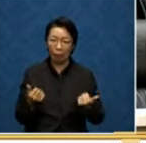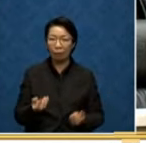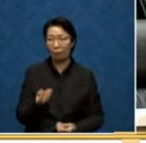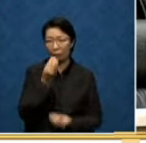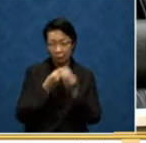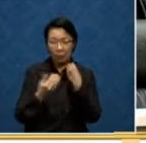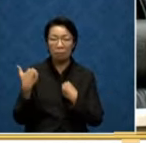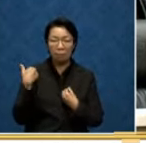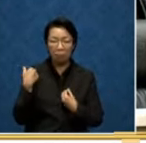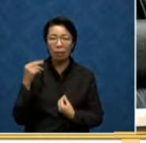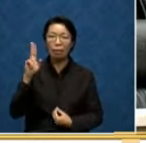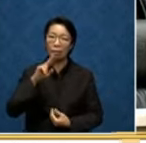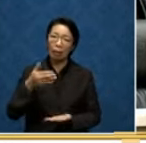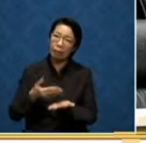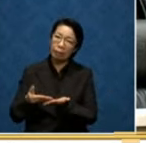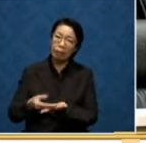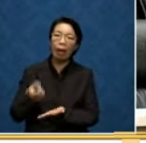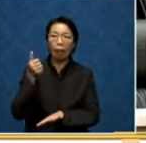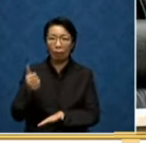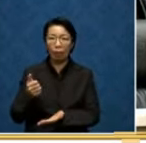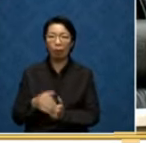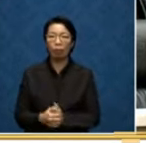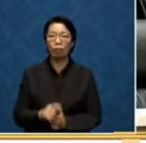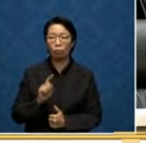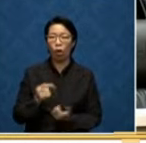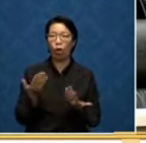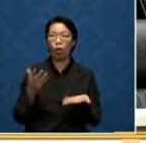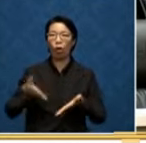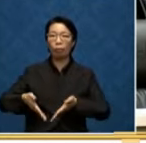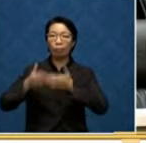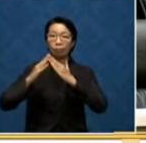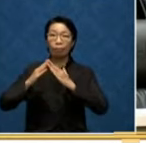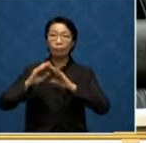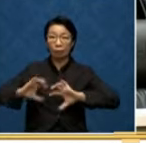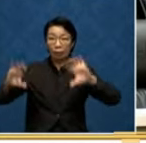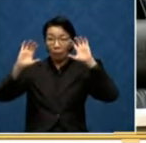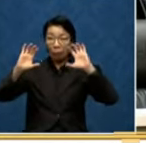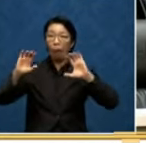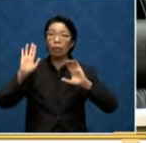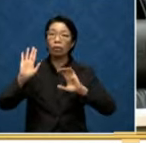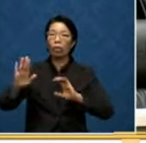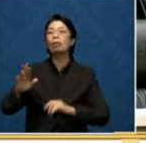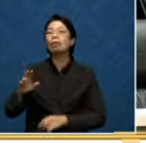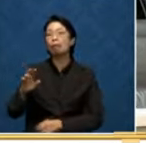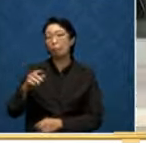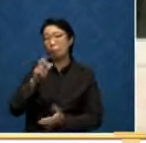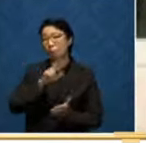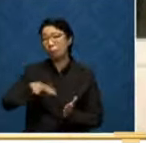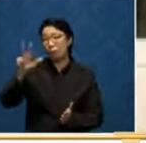มีใช้ก็ต้องรอรัฐบาลเพื่อไทยเข้ามาบริหารจัดการขอบคุณครับ ครับขอบคุณ